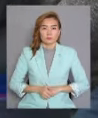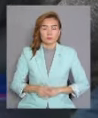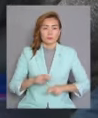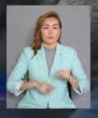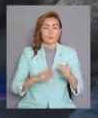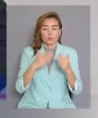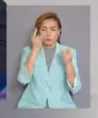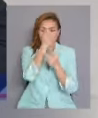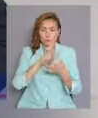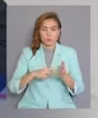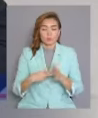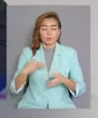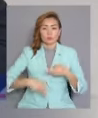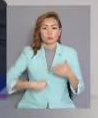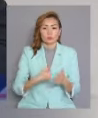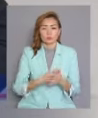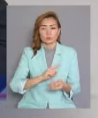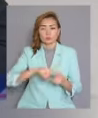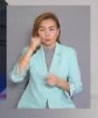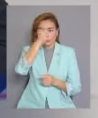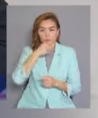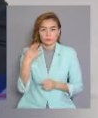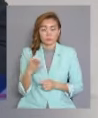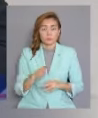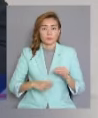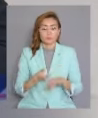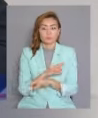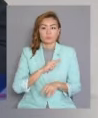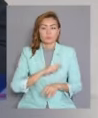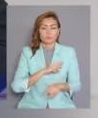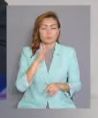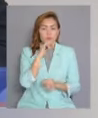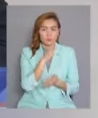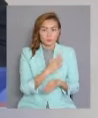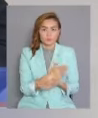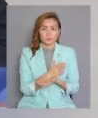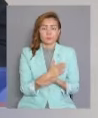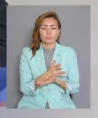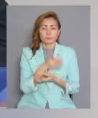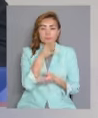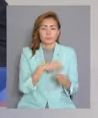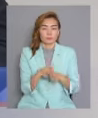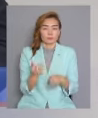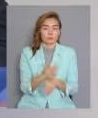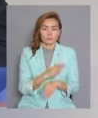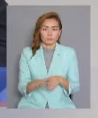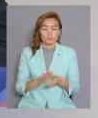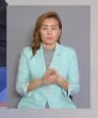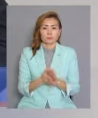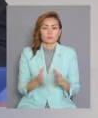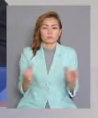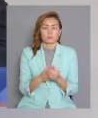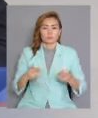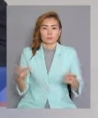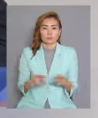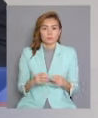Строительство Дома культуры планируется завершить до конца текущего года. По словам специалистов, работы еще много. При несвоевременном выполнении обязательств договор с подрядчиком